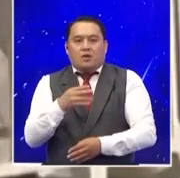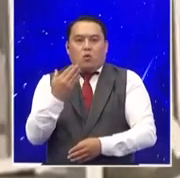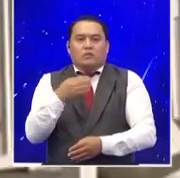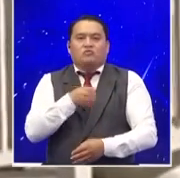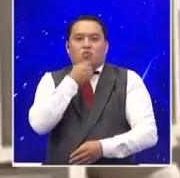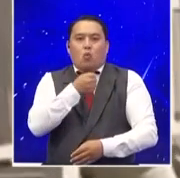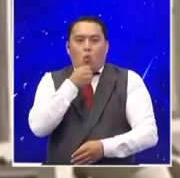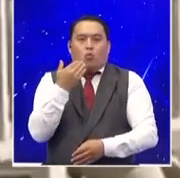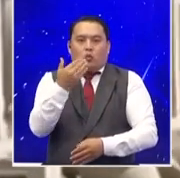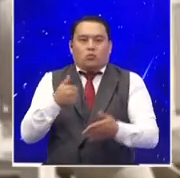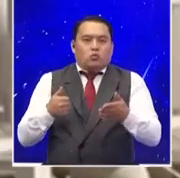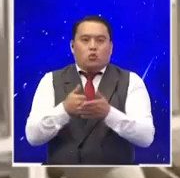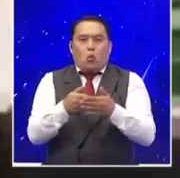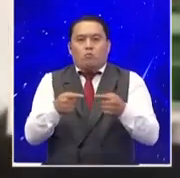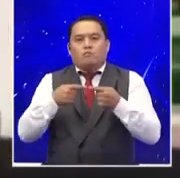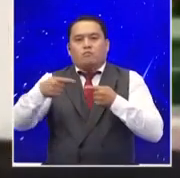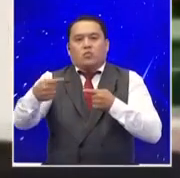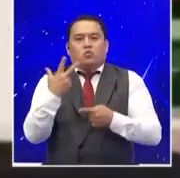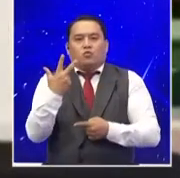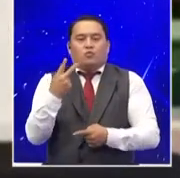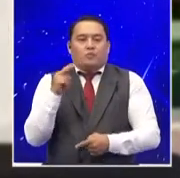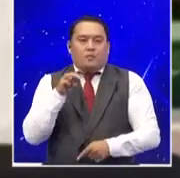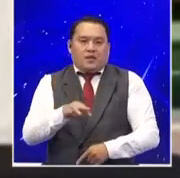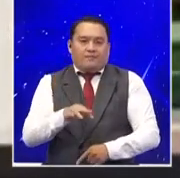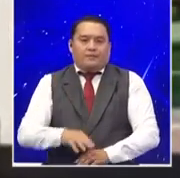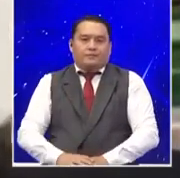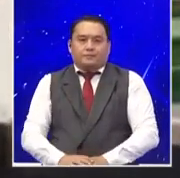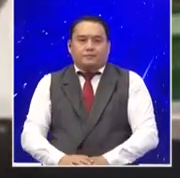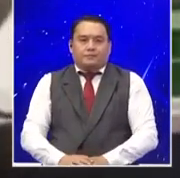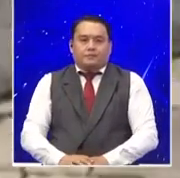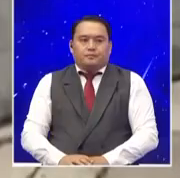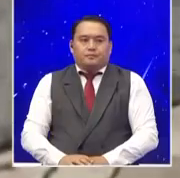Во взрослом возрасте они достигают максимум 2 метров.